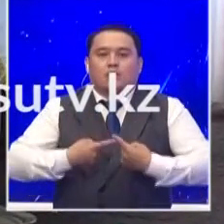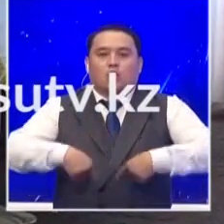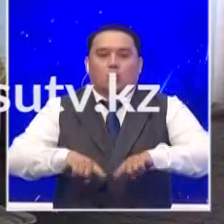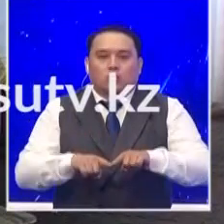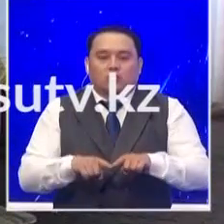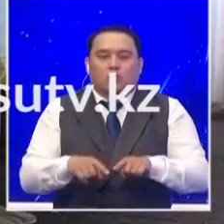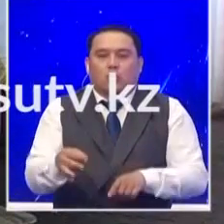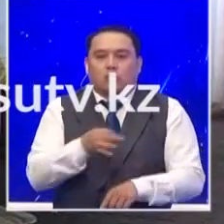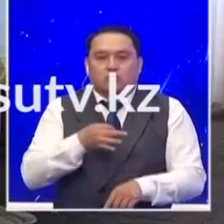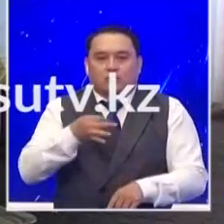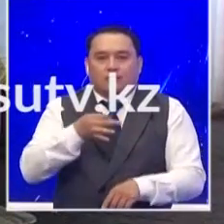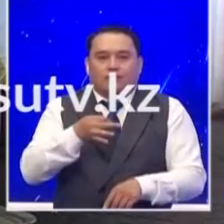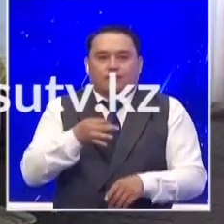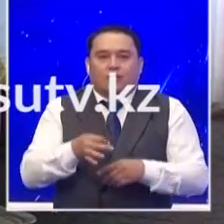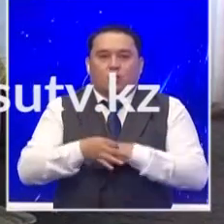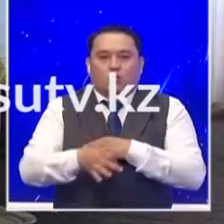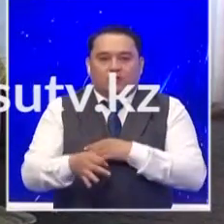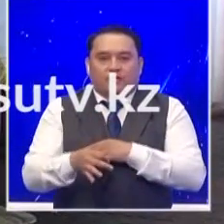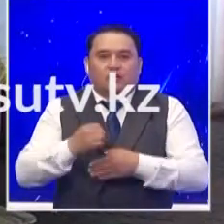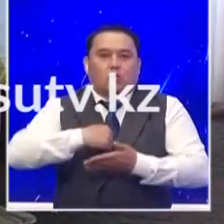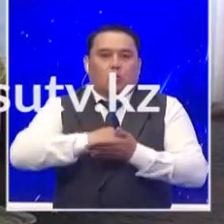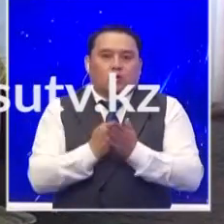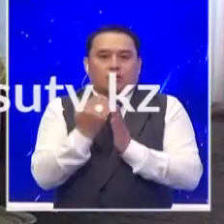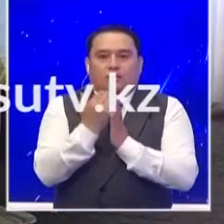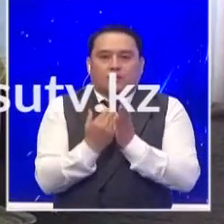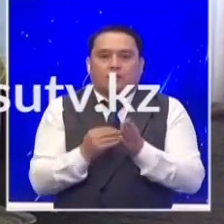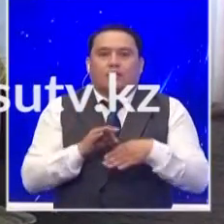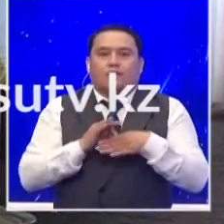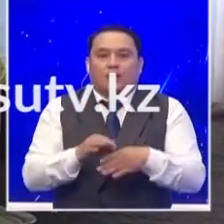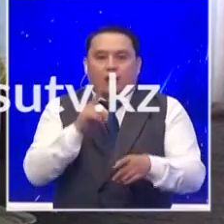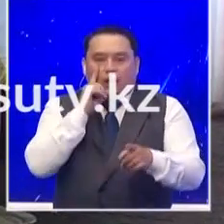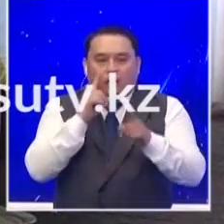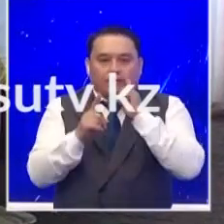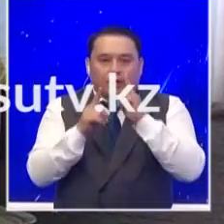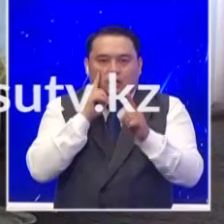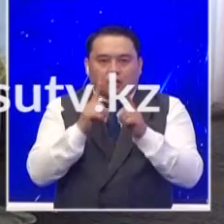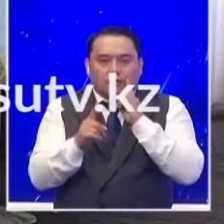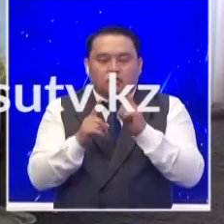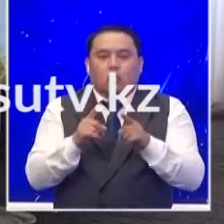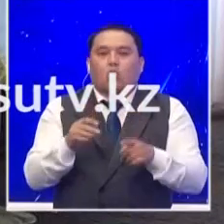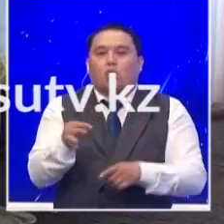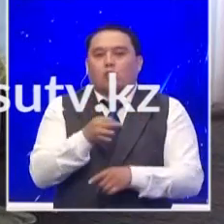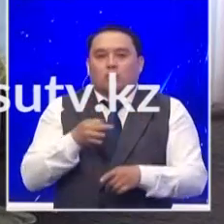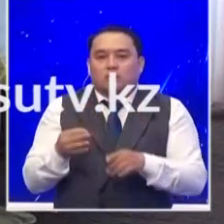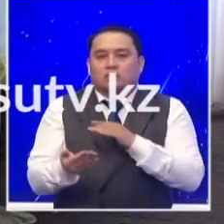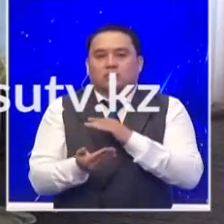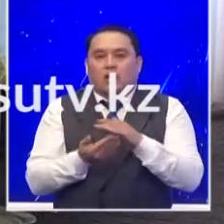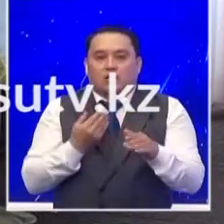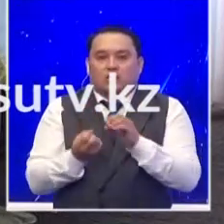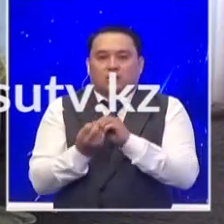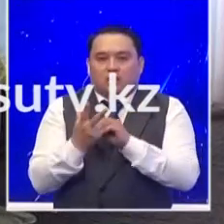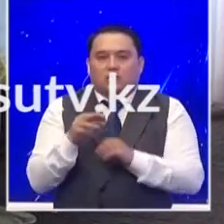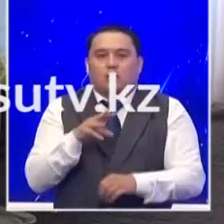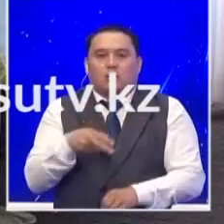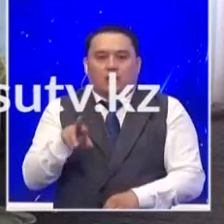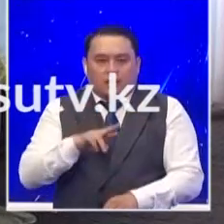политического совета областного филиала утвердили графики проведения конференции. Областную конференцию созываем 13